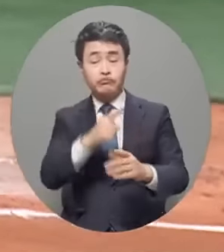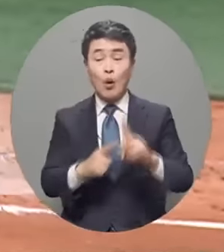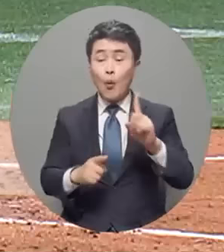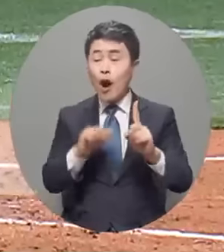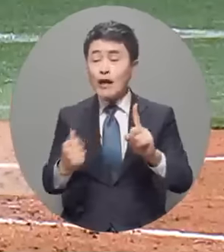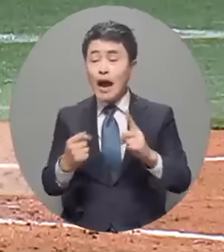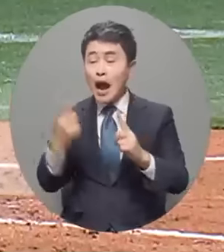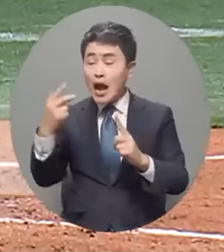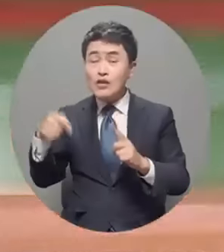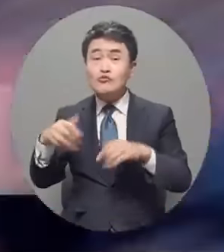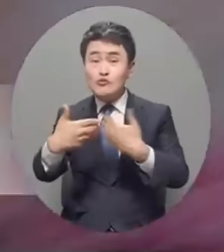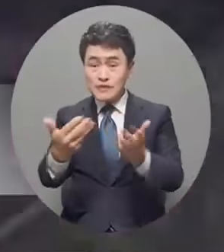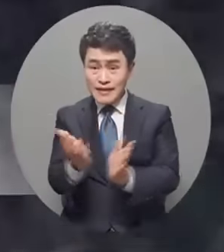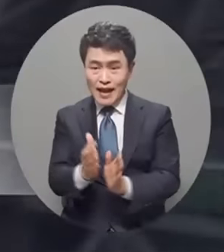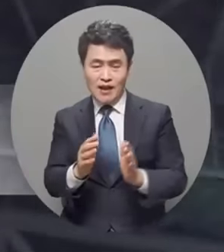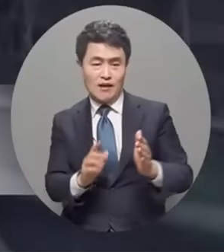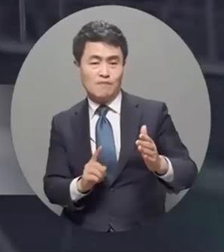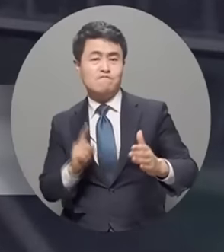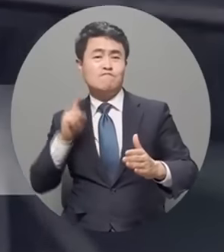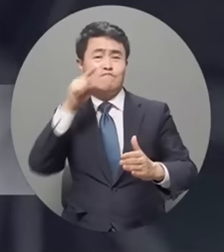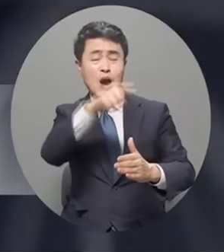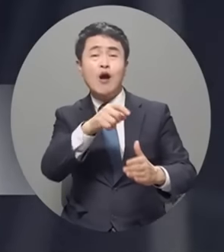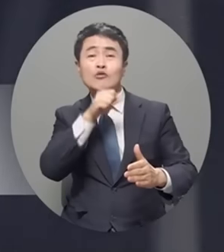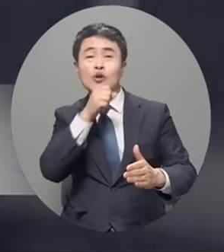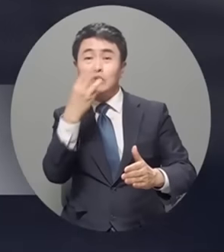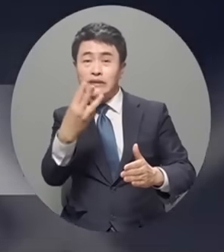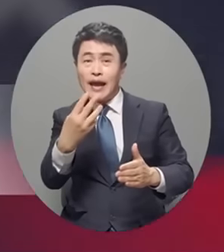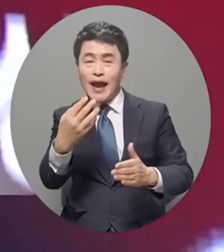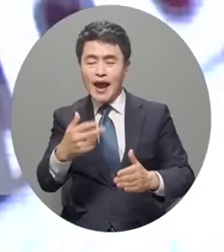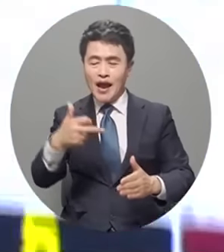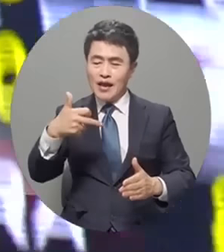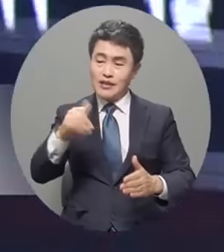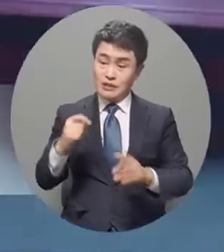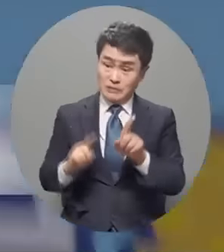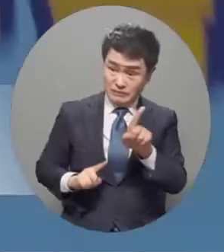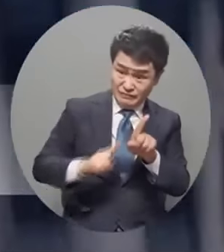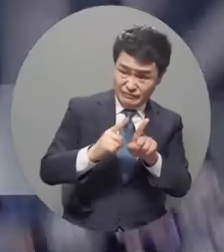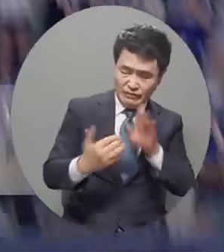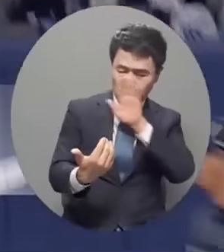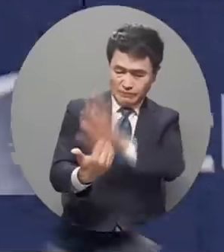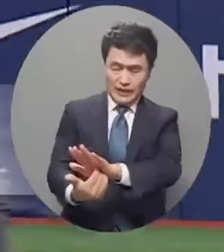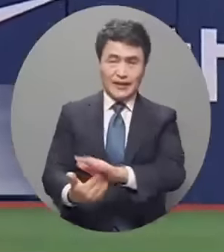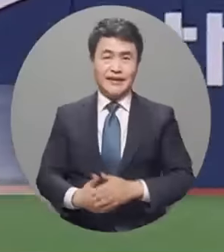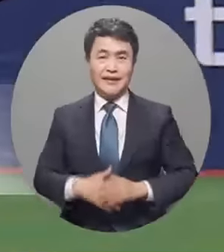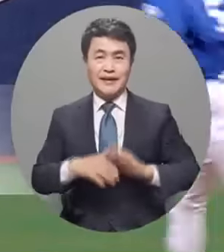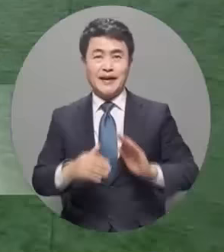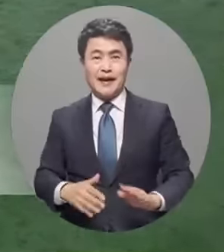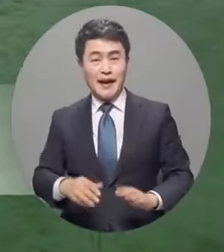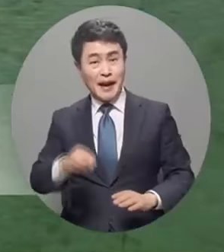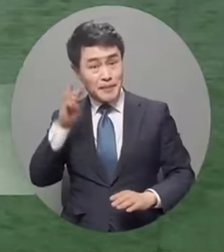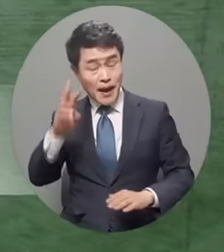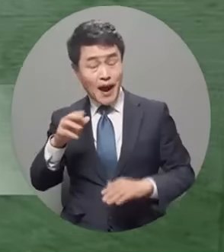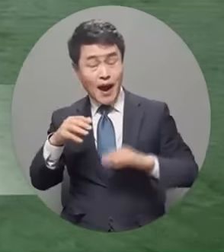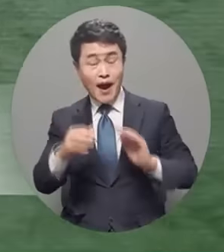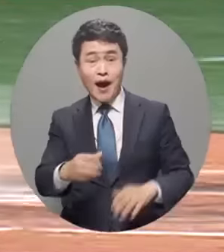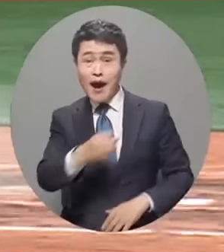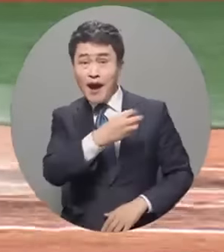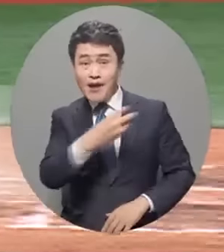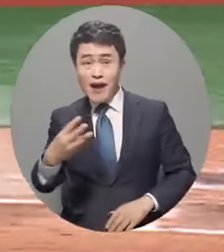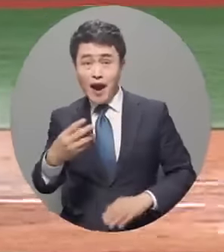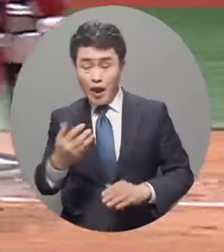찬스에서 좌측 담장을 넘기는 석점 홈런으로 키움의 추격 의지를 꺾었습니다. 8일 만에 터진 삼성 이적